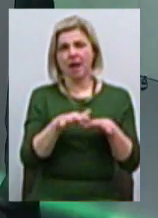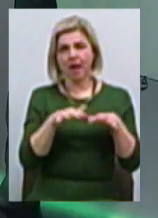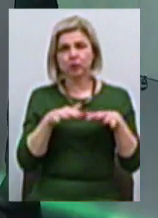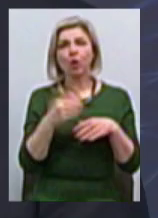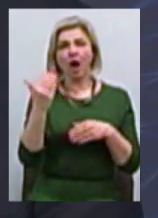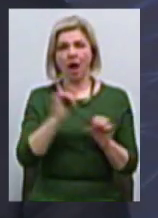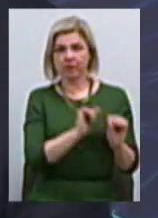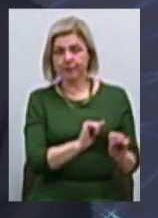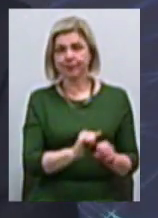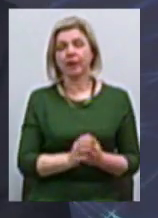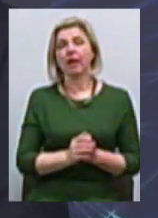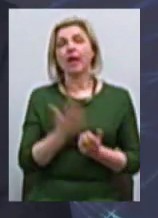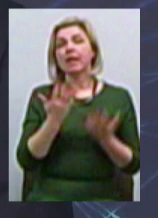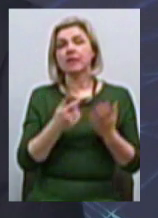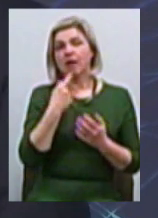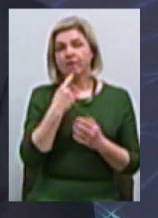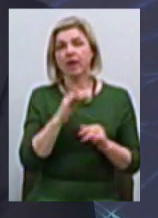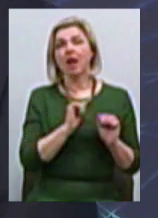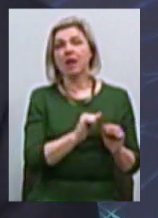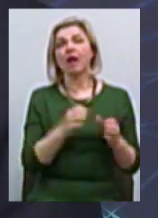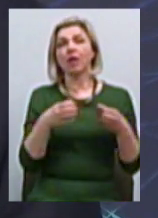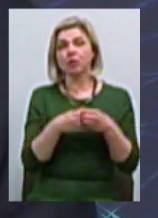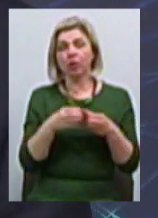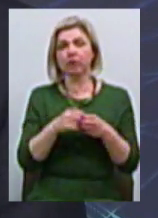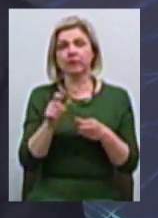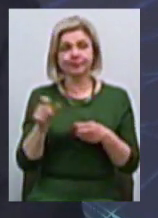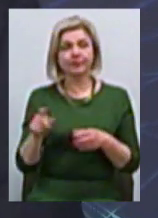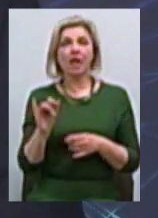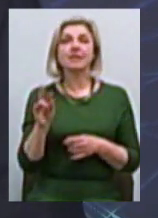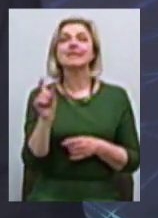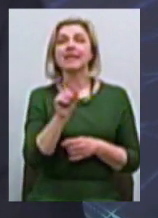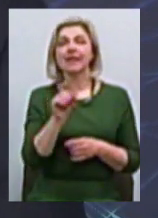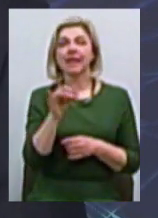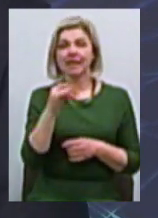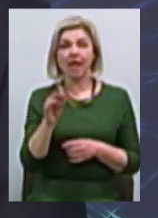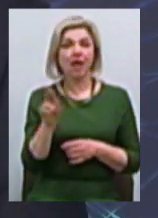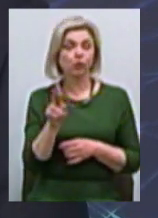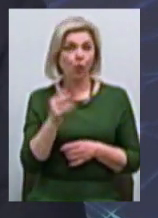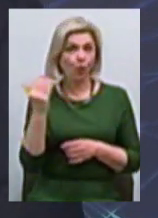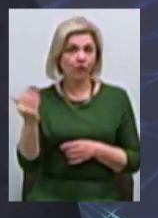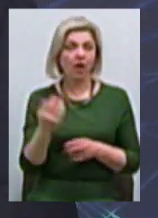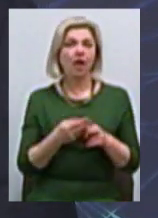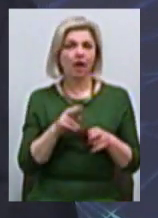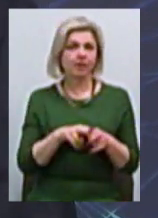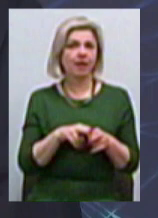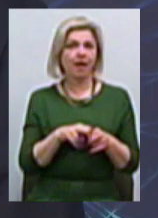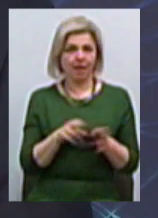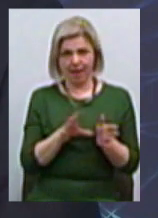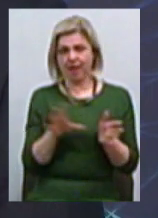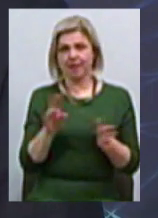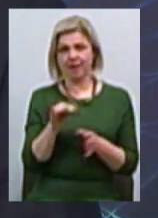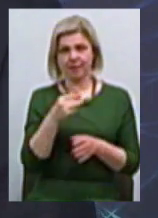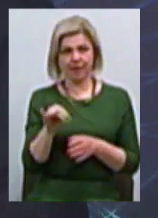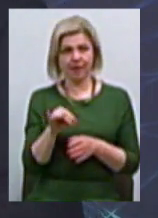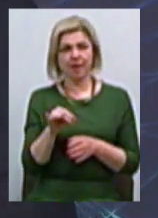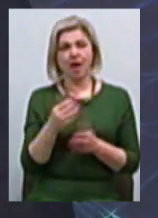про электорат там, про синий, так называемый, да, Януковича, то там ядерный электорат, то есть фанатики,